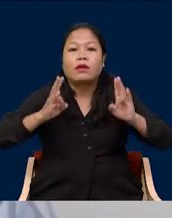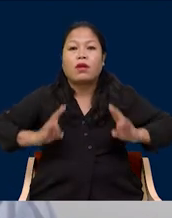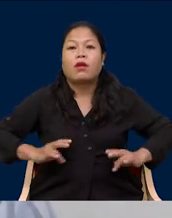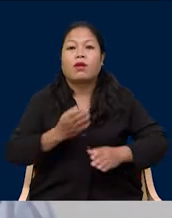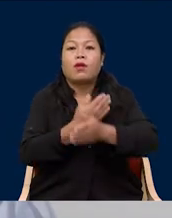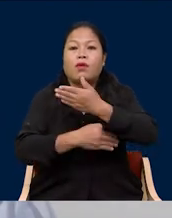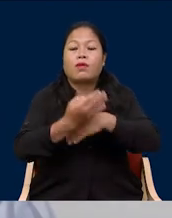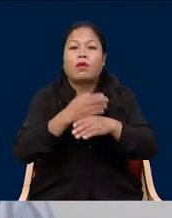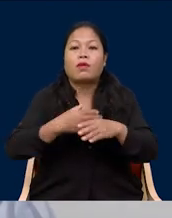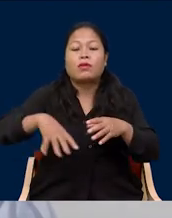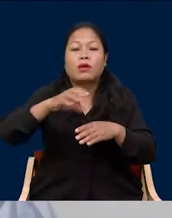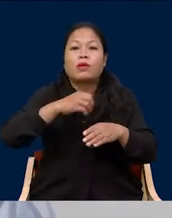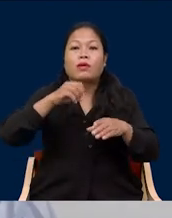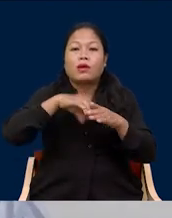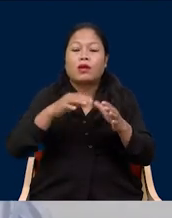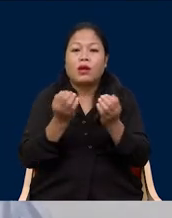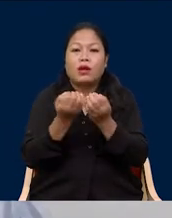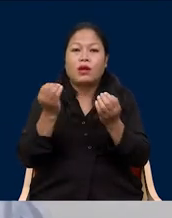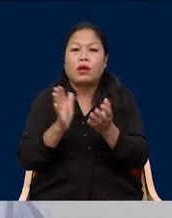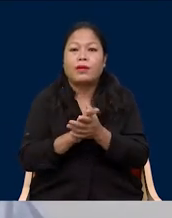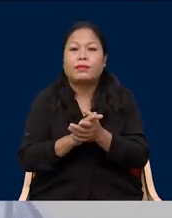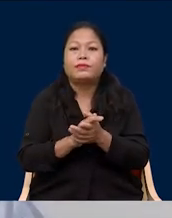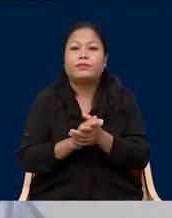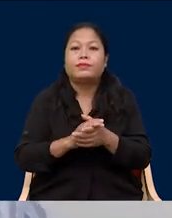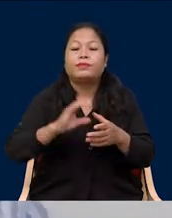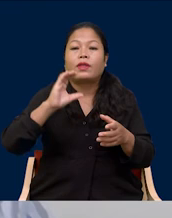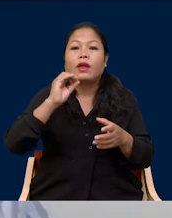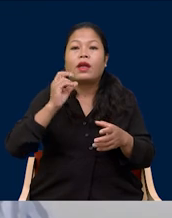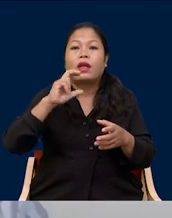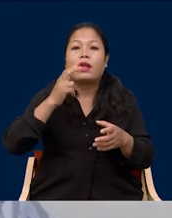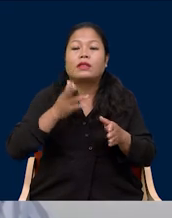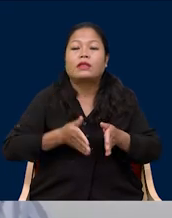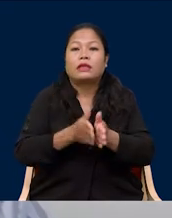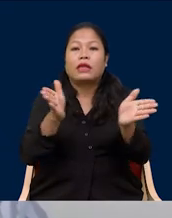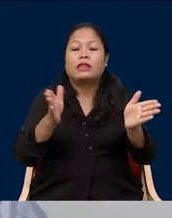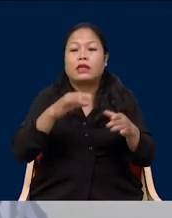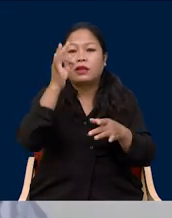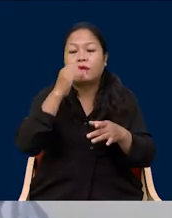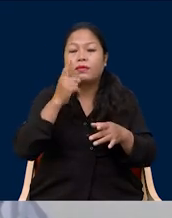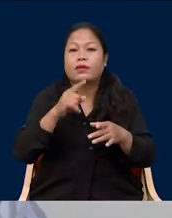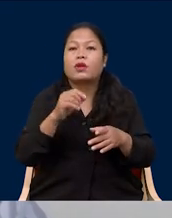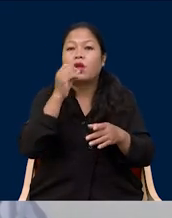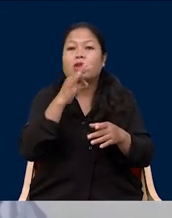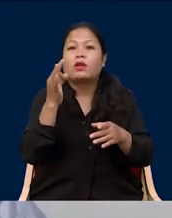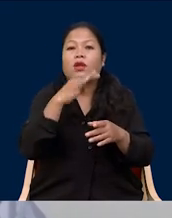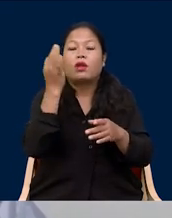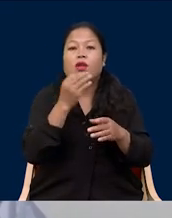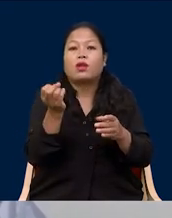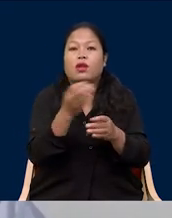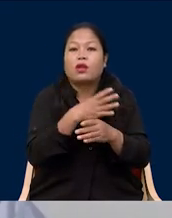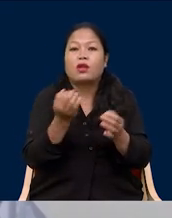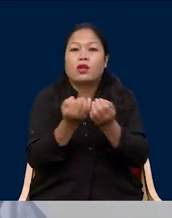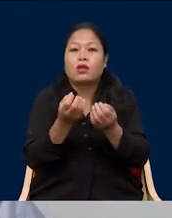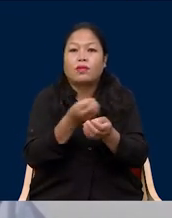विभिन्न शारीरिक अपाङ्गता भएको पनि हुन्छ त्यो सबै खालको चाहिँ हामीले आदिवासी जनजातिको विषय हुन्छ यिन उहाँहरू चाहिँ